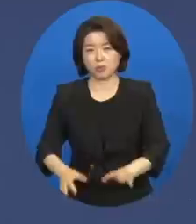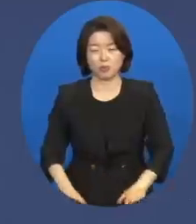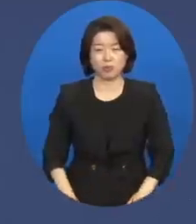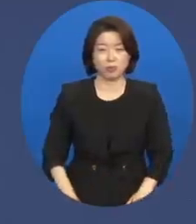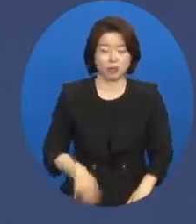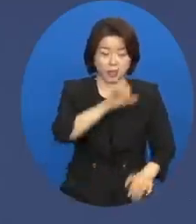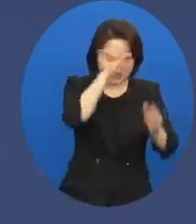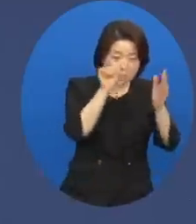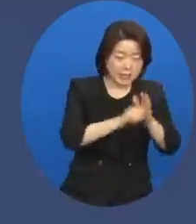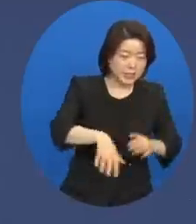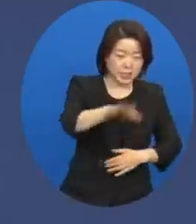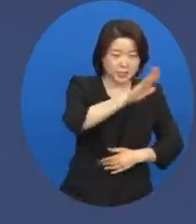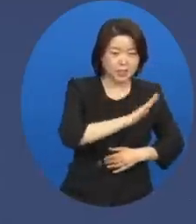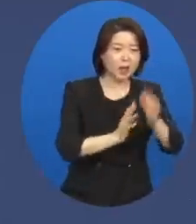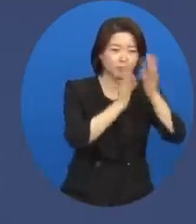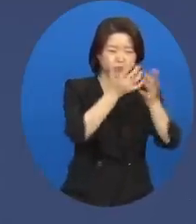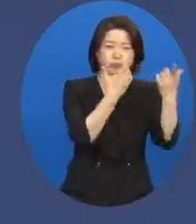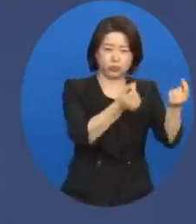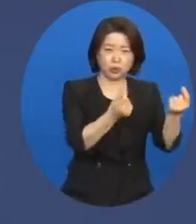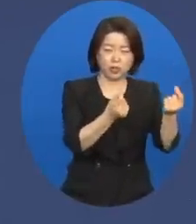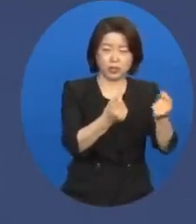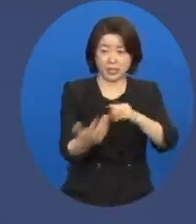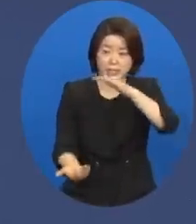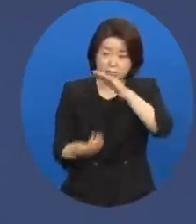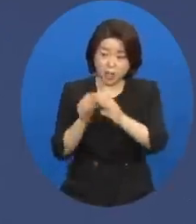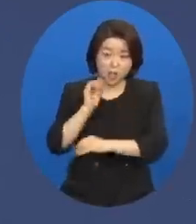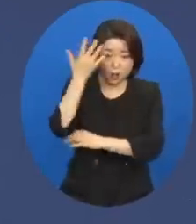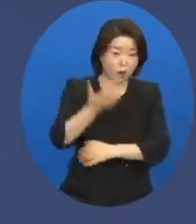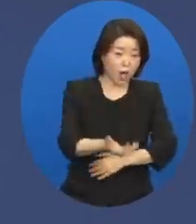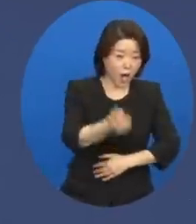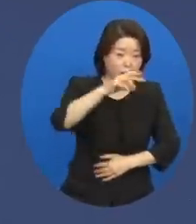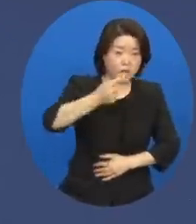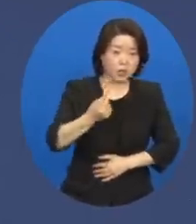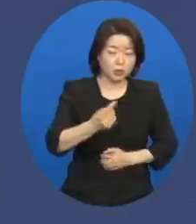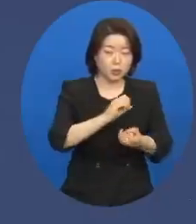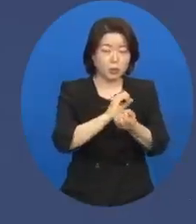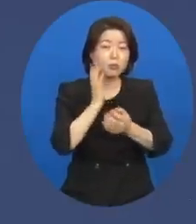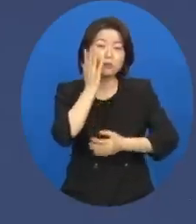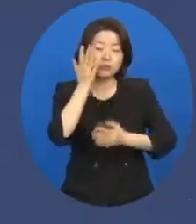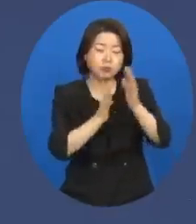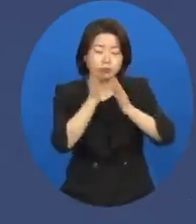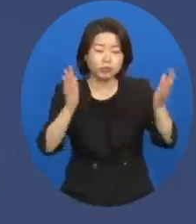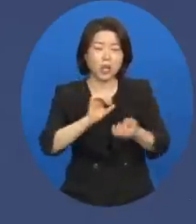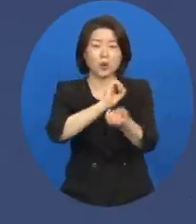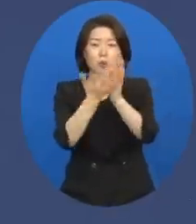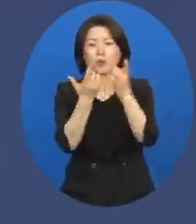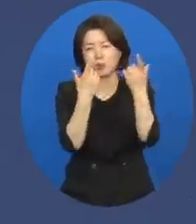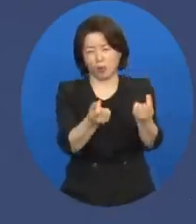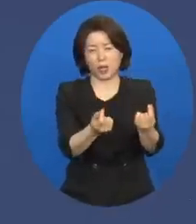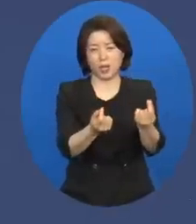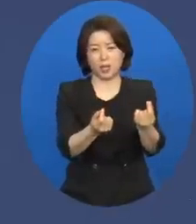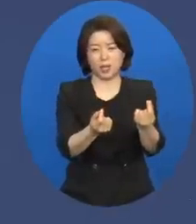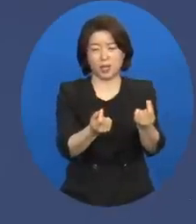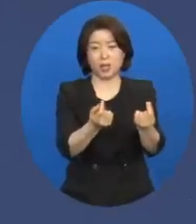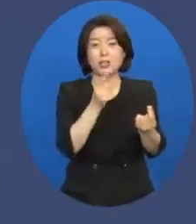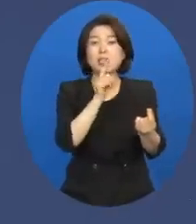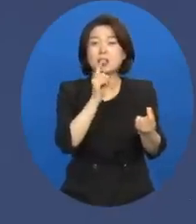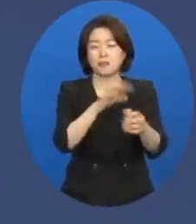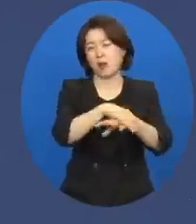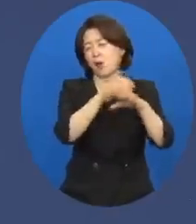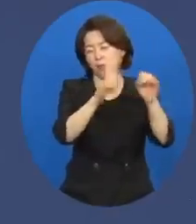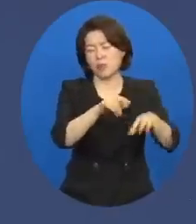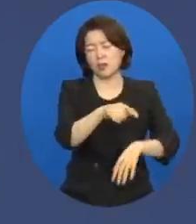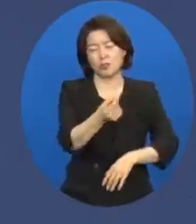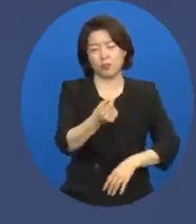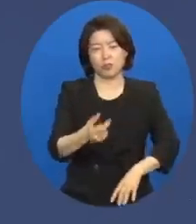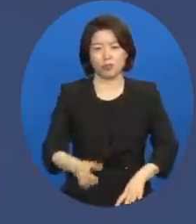같고 최고의 영광을 누려본대야 풀의 꽃잎과 같다. 이렇게 말씀합니다. 그리고